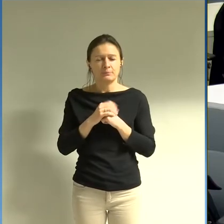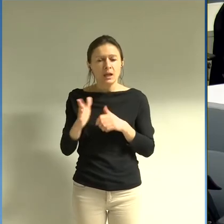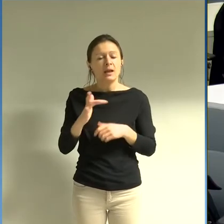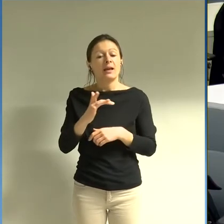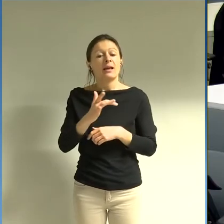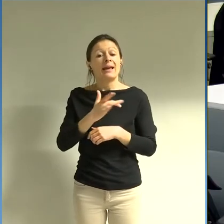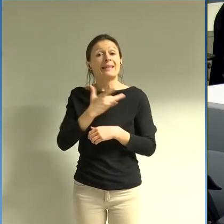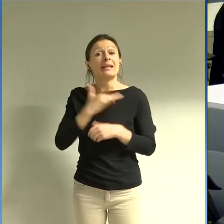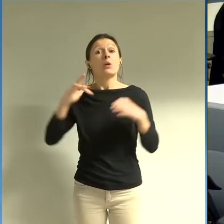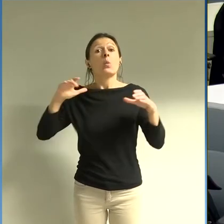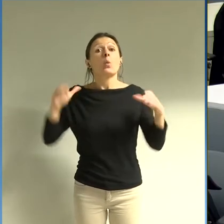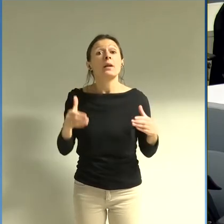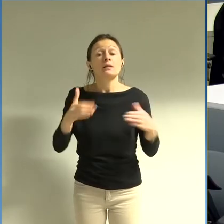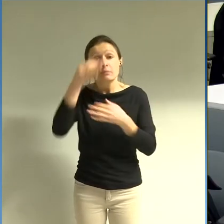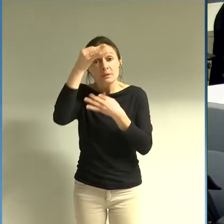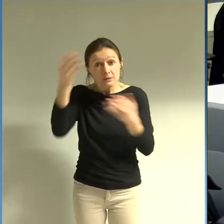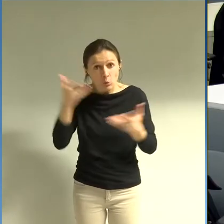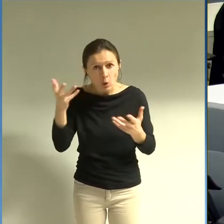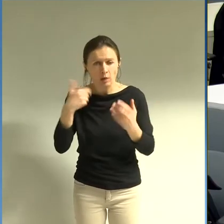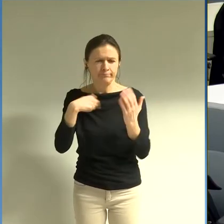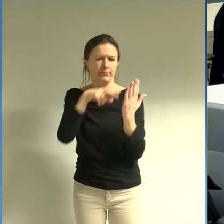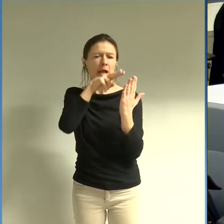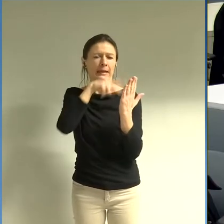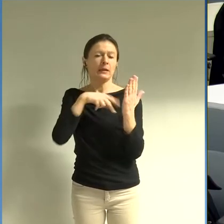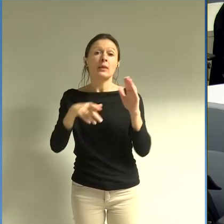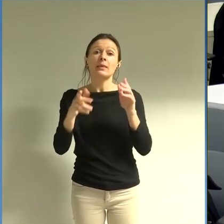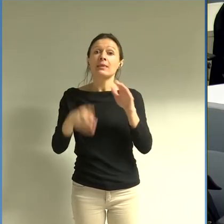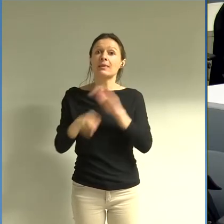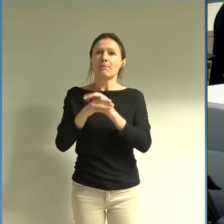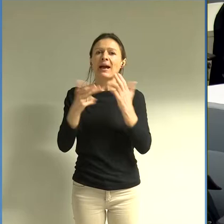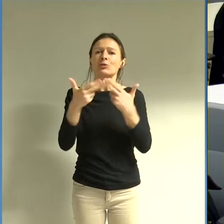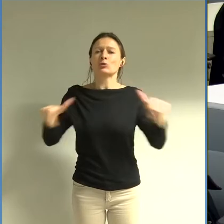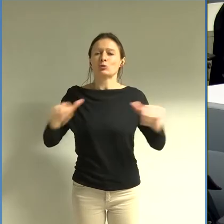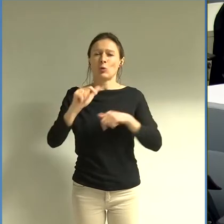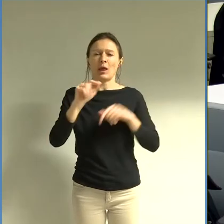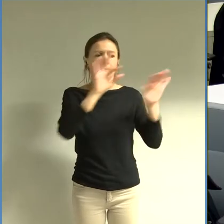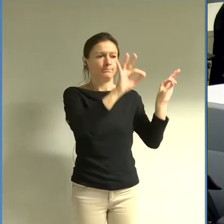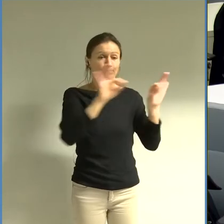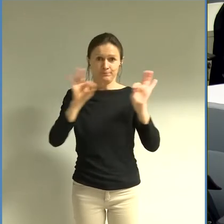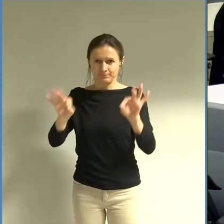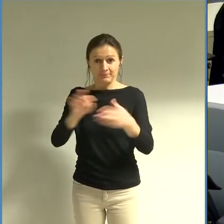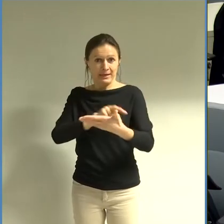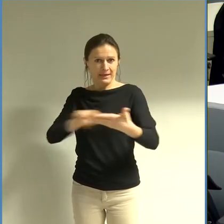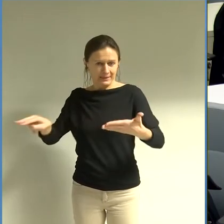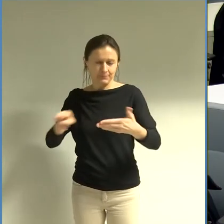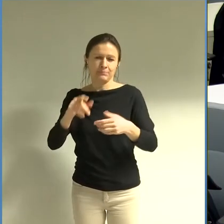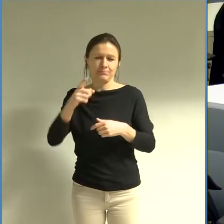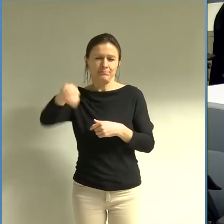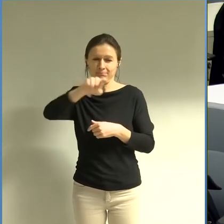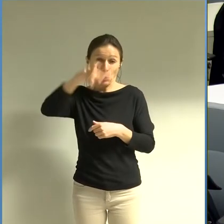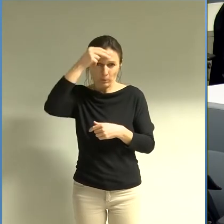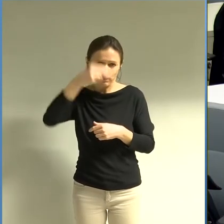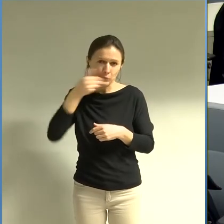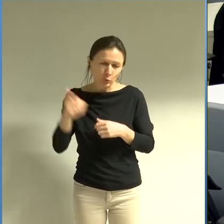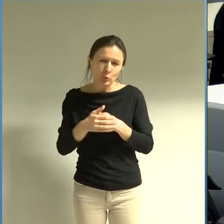cik tel qu'il est dans le pré en bulles ça me semble une bonne façon de comprendre la nature des travaux qui ont été menés et la façon dont